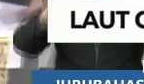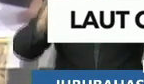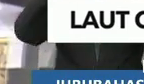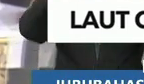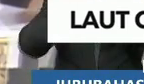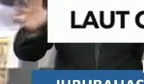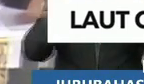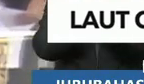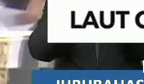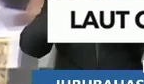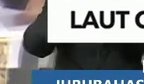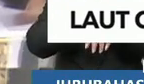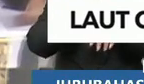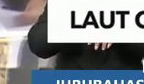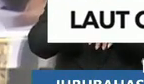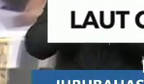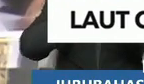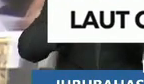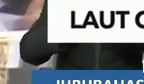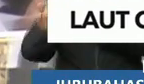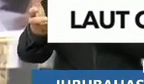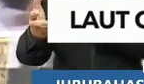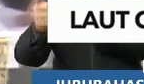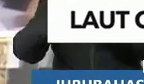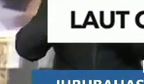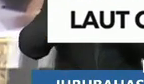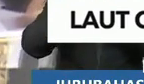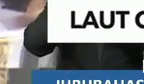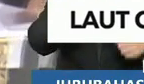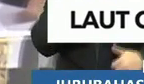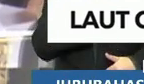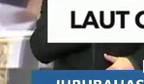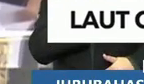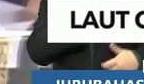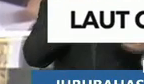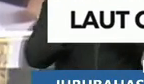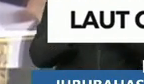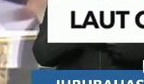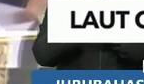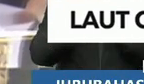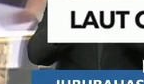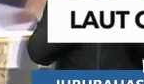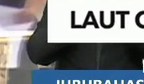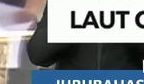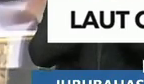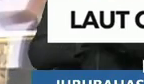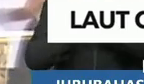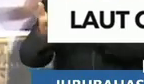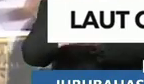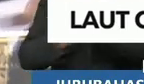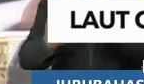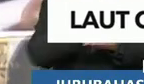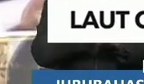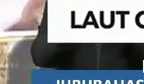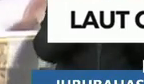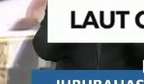aman tanpa menggunakan kekerasan atau ancaman kekerasan Lusi dialog Run dengan atau